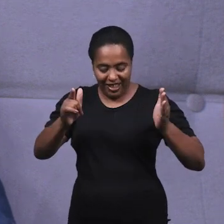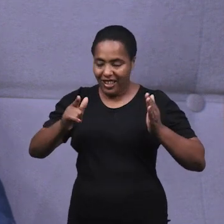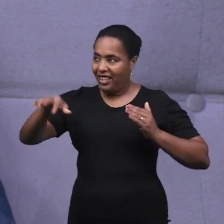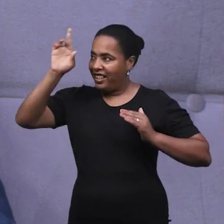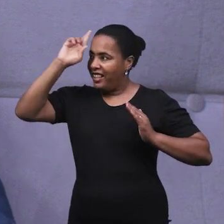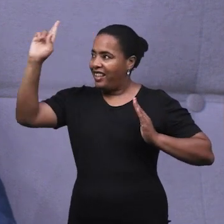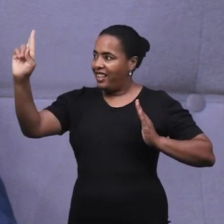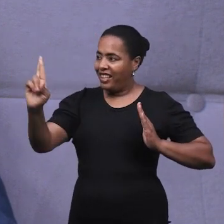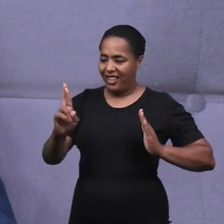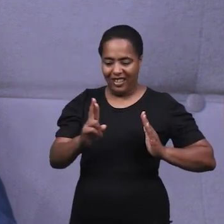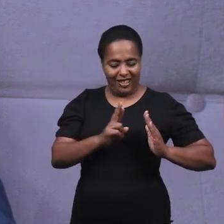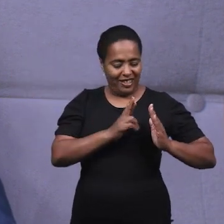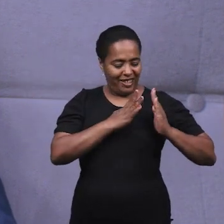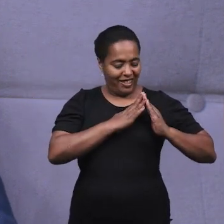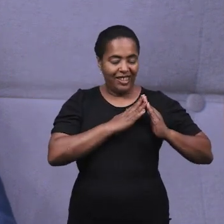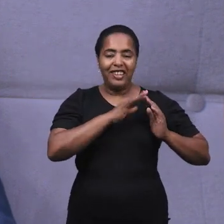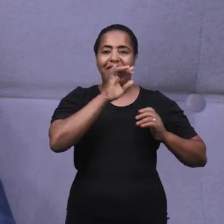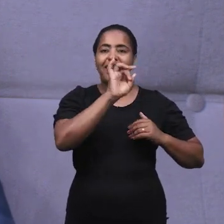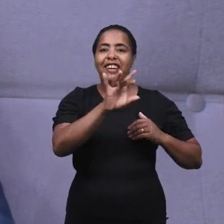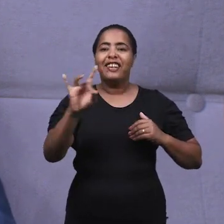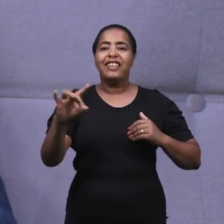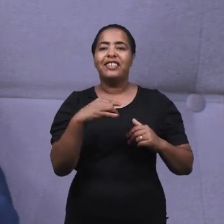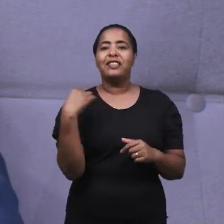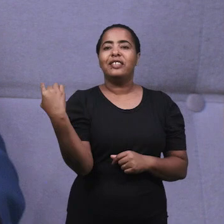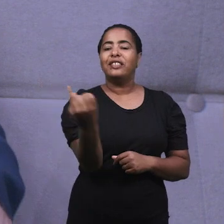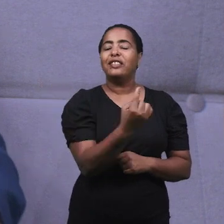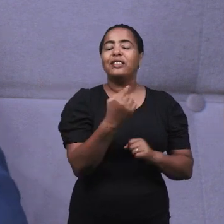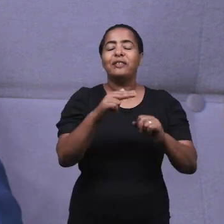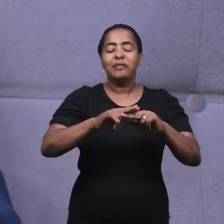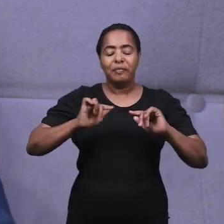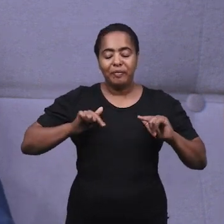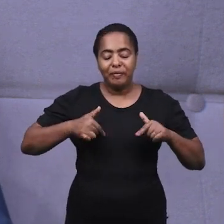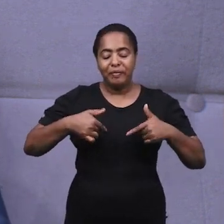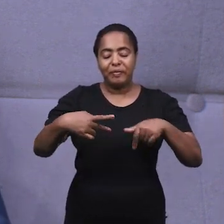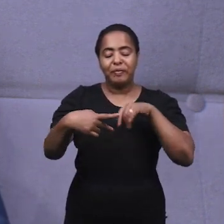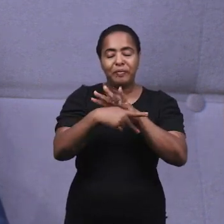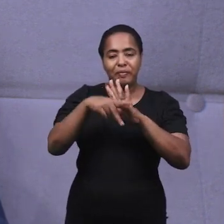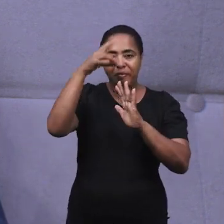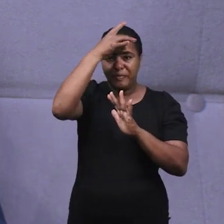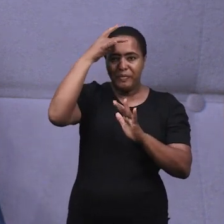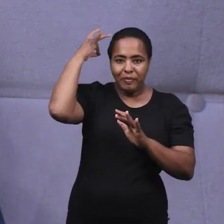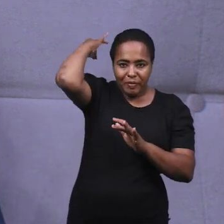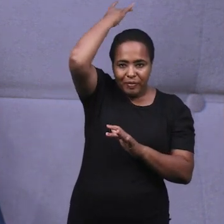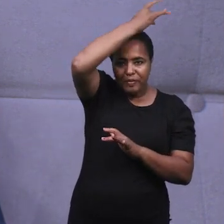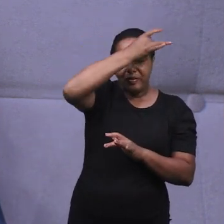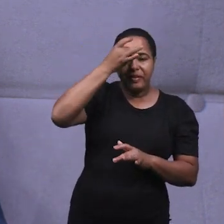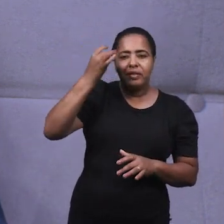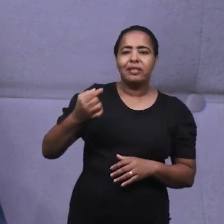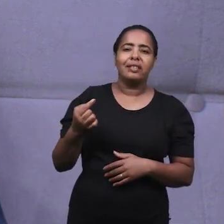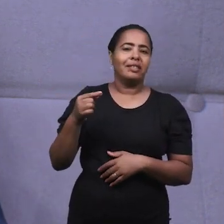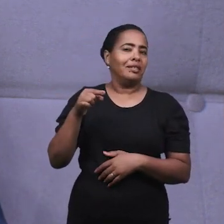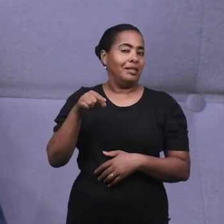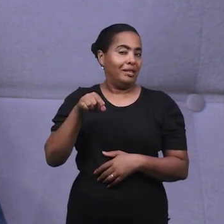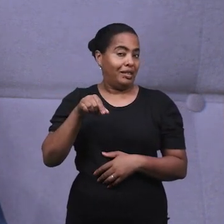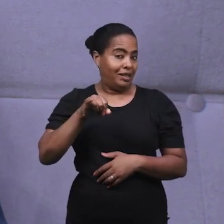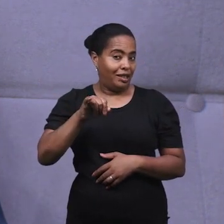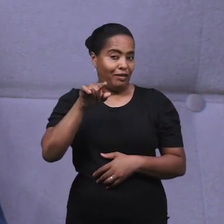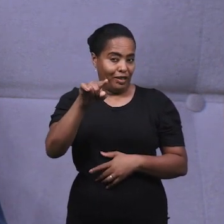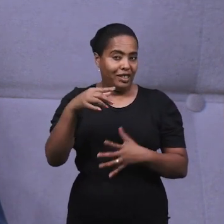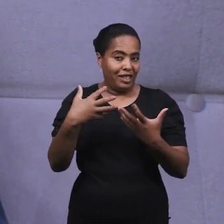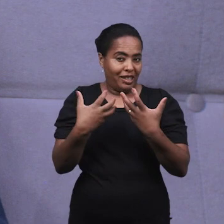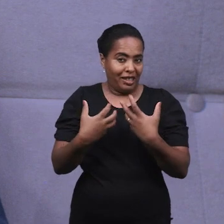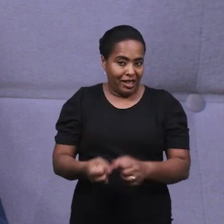du Saint-Esprit. Et vous, en faisant cela, Dieu vous bénira, pas seulement maintenant,